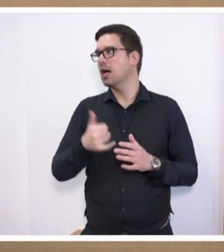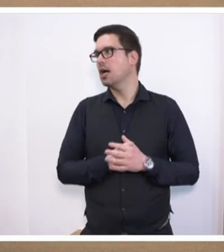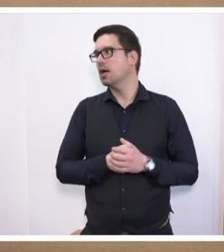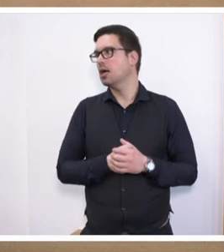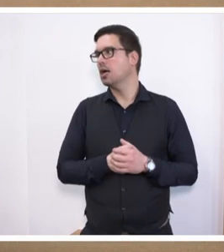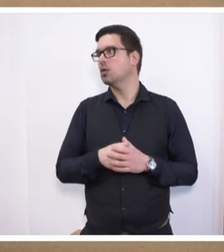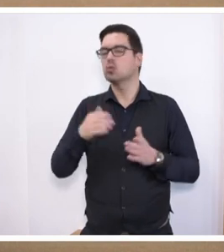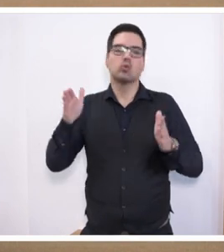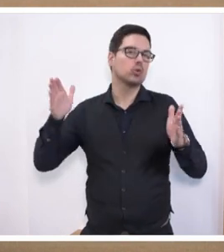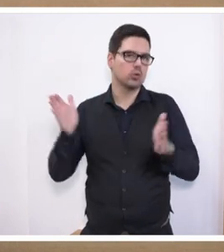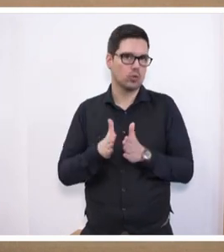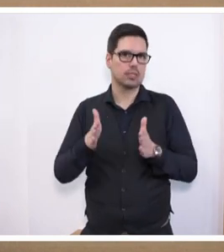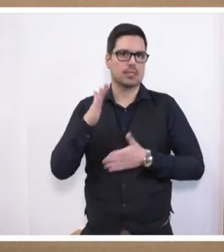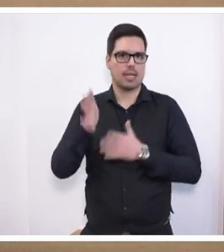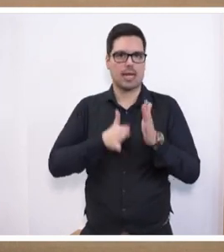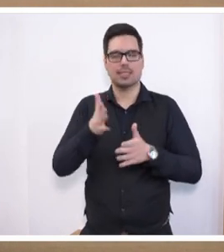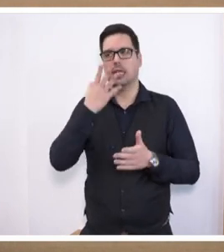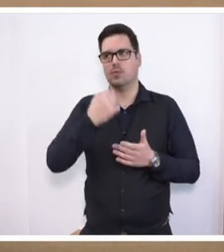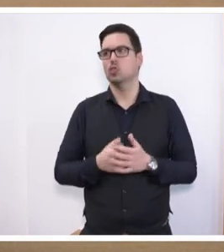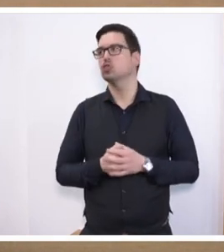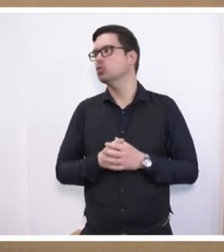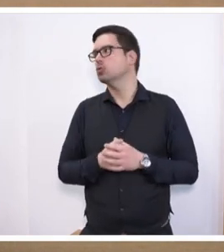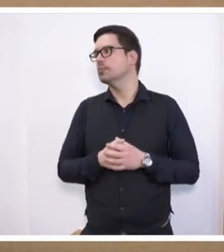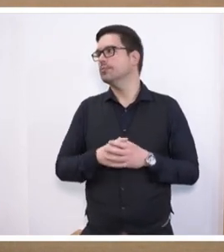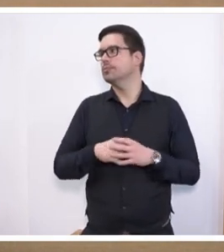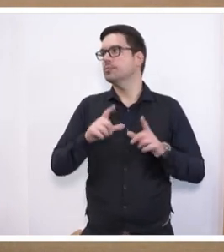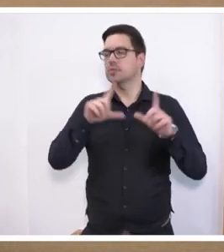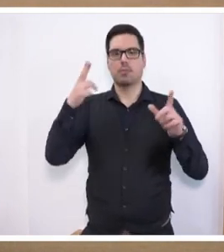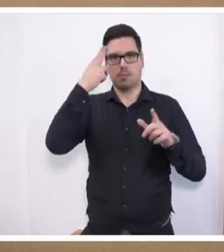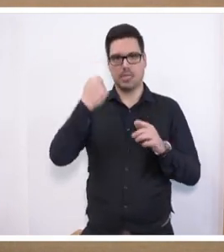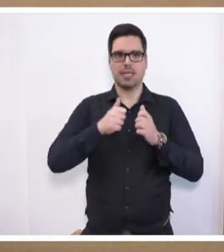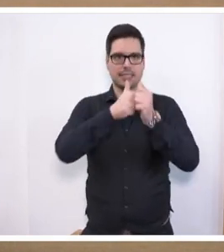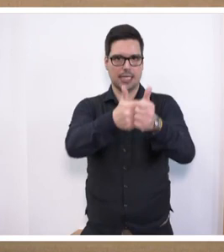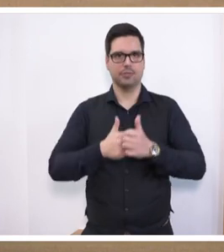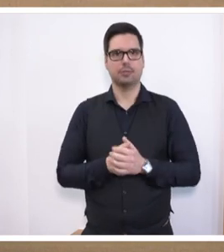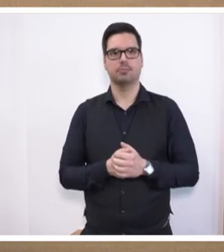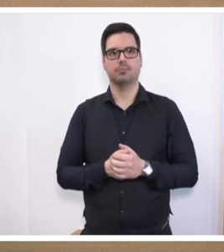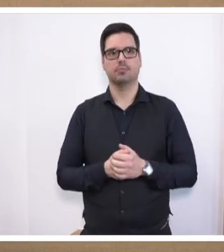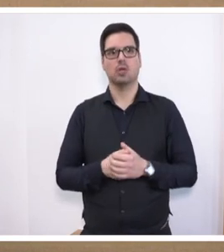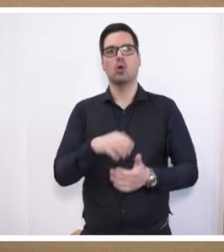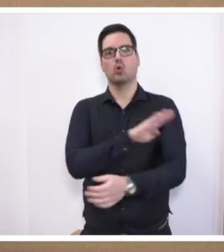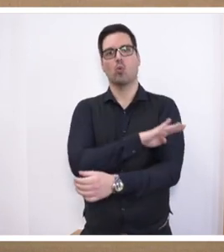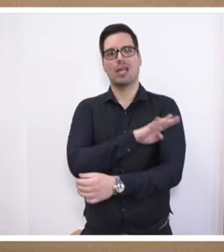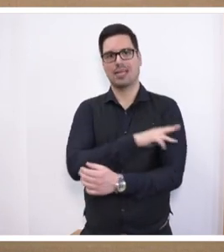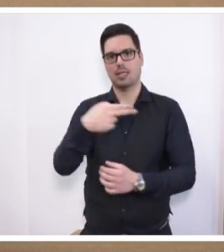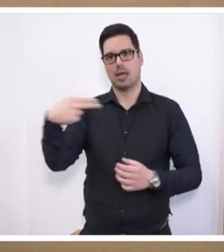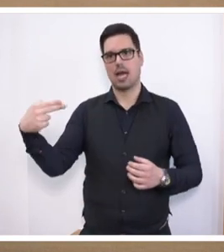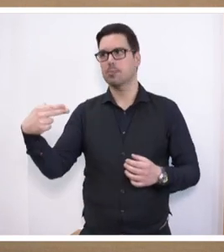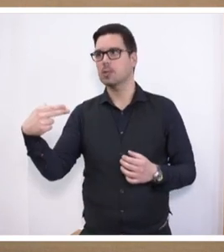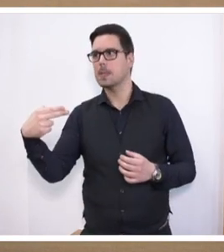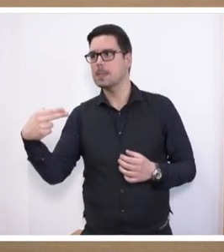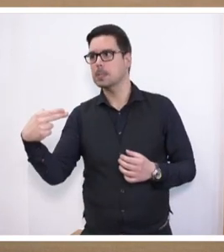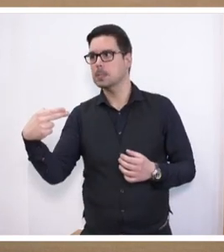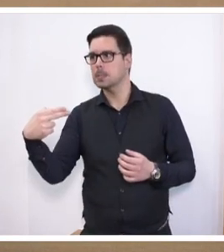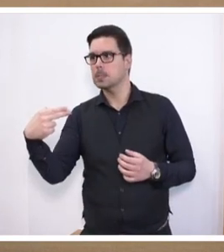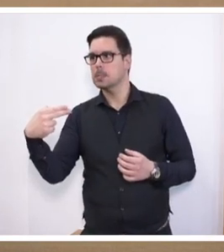Ich möchte auch dazu kurz etwas sagen, was das Thema Blindheitshilfe betrifft. Frau Kollegin Heib, ich will jetzt nicht